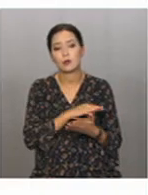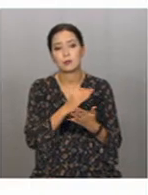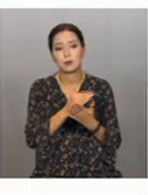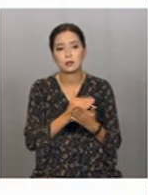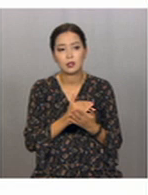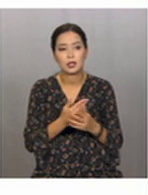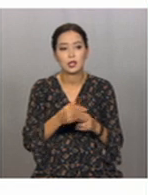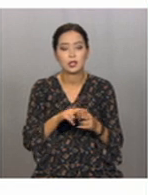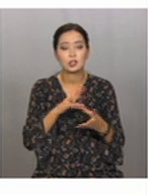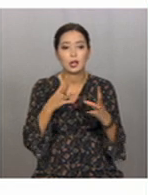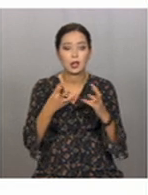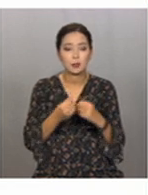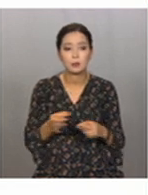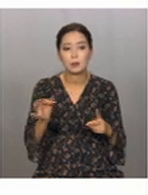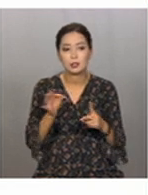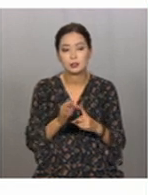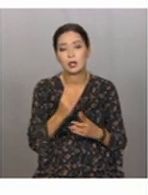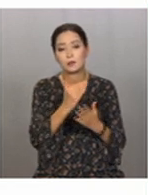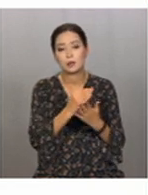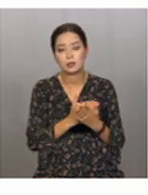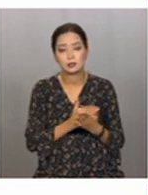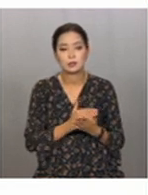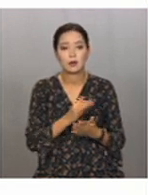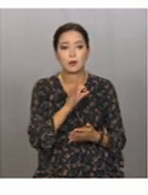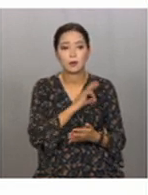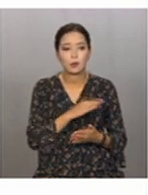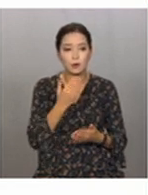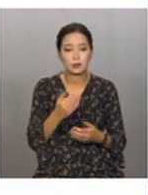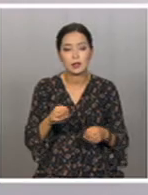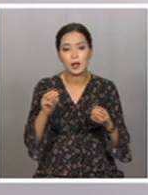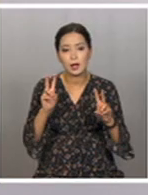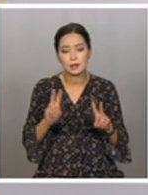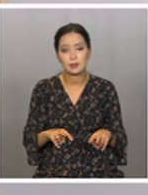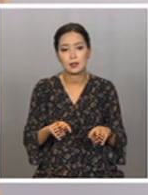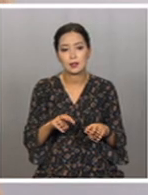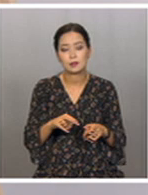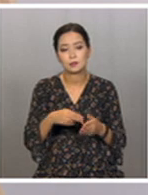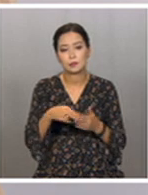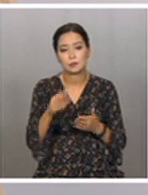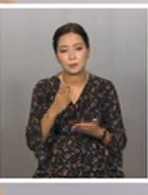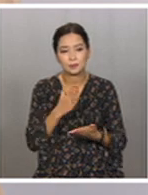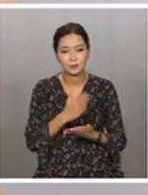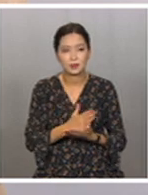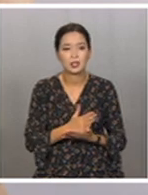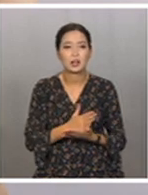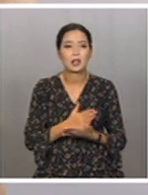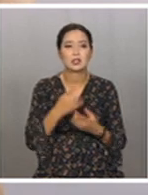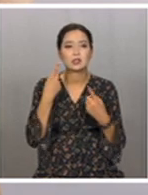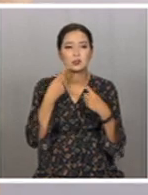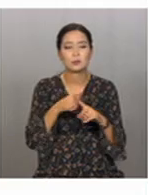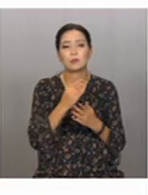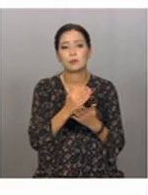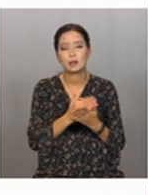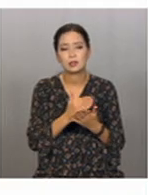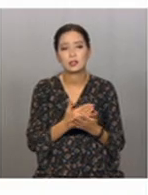жалпы мақсатта, қолданбалы бағдарламалар пакеті арнайы мақсатта. Инструменталдық бағдарламалық жасақтама